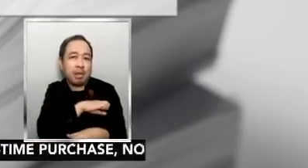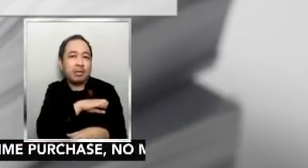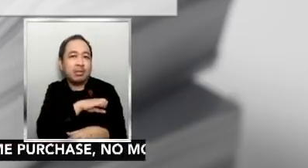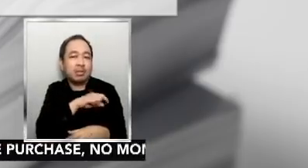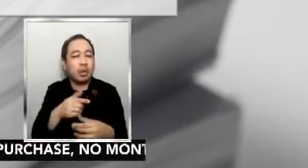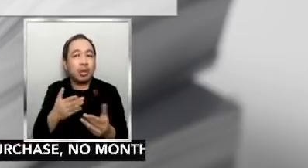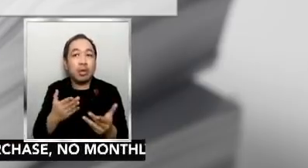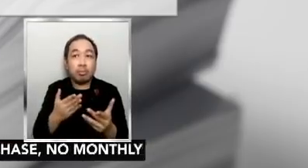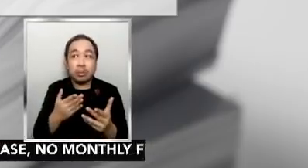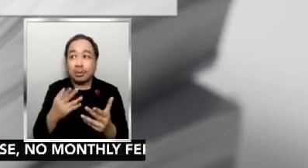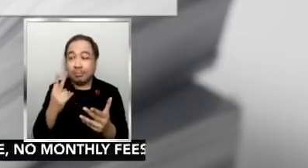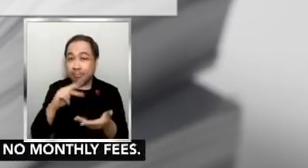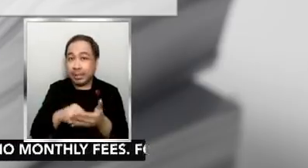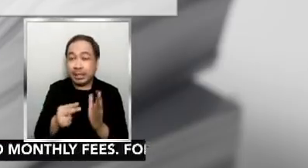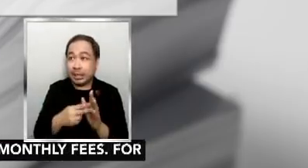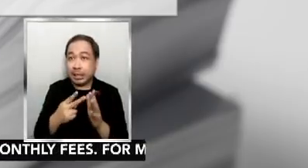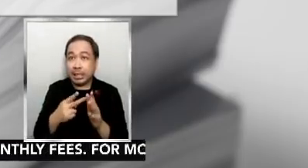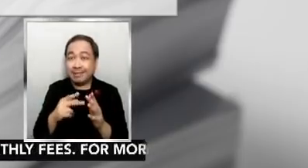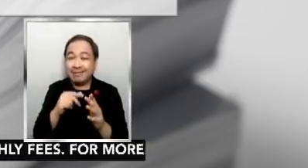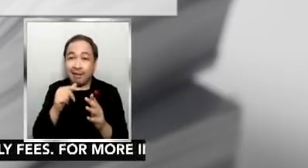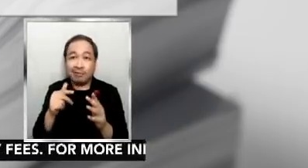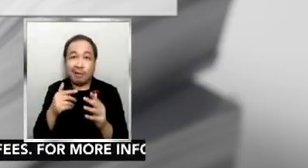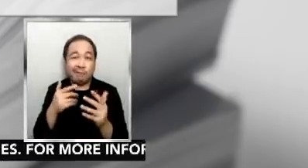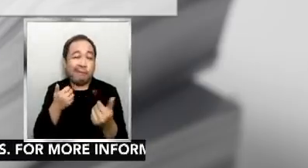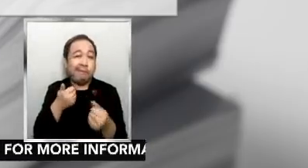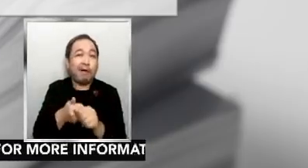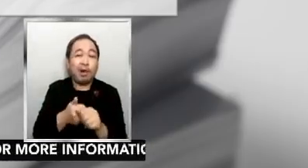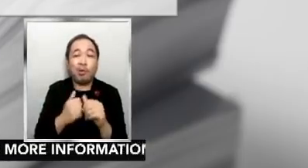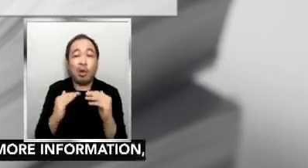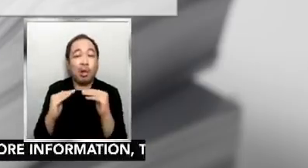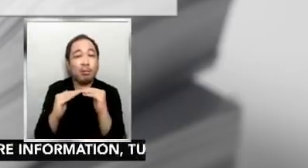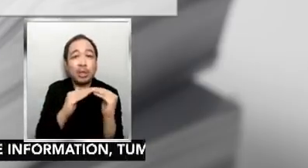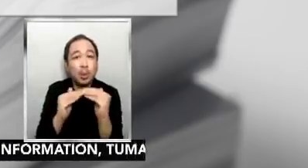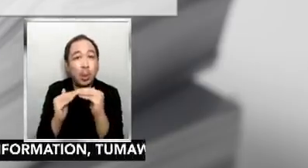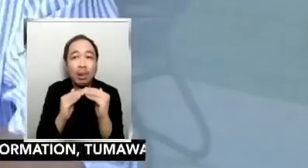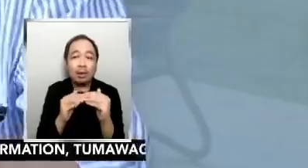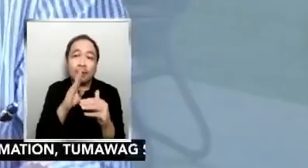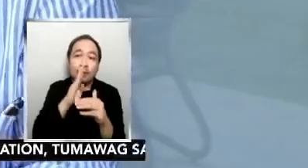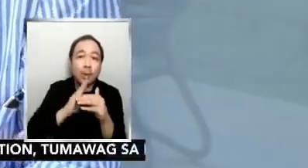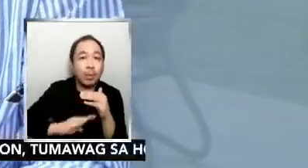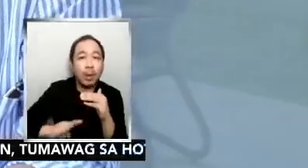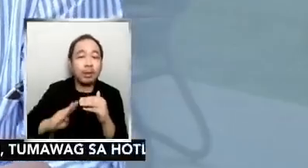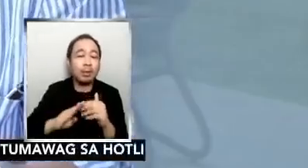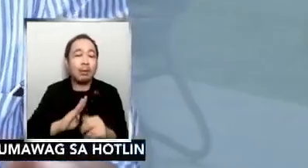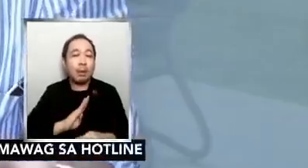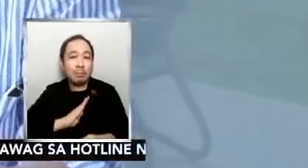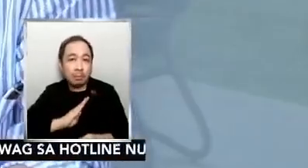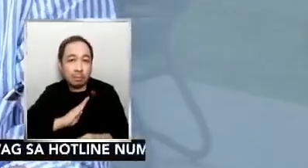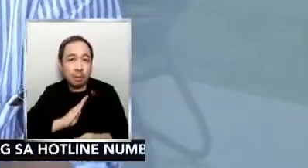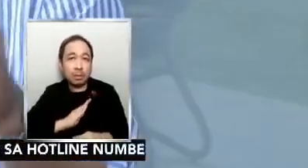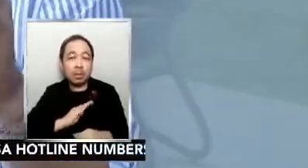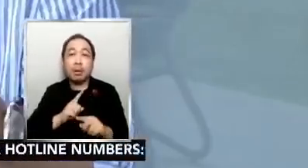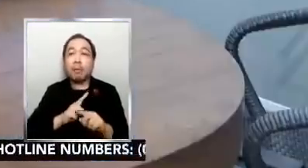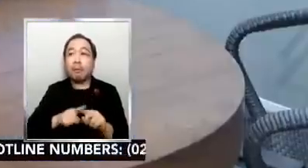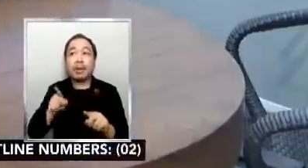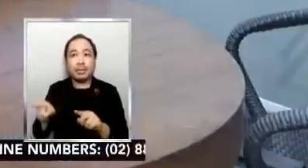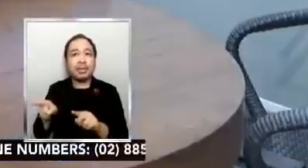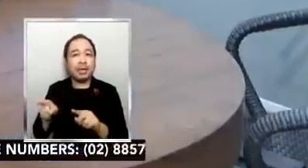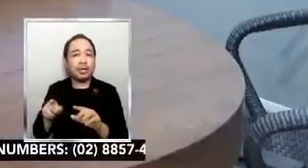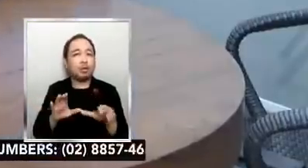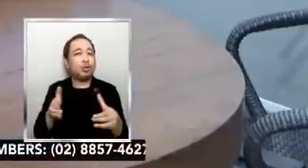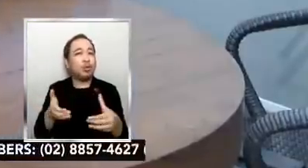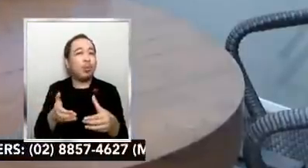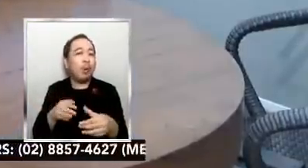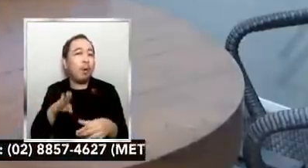sa katarungan, katapatan, kababaang loob at kabutihang asal. Pero iginigit ng kampo ni Marcos,